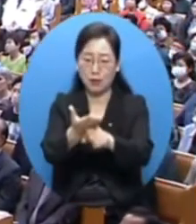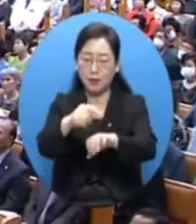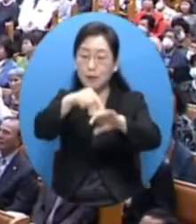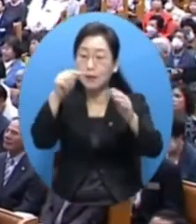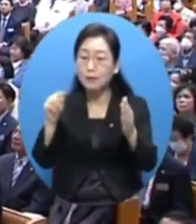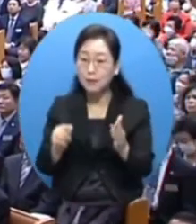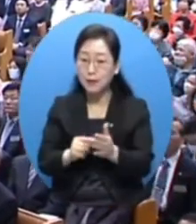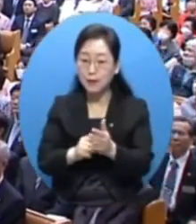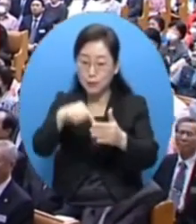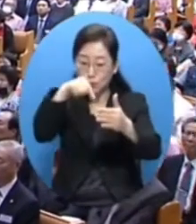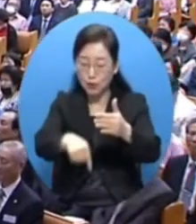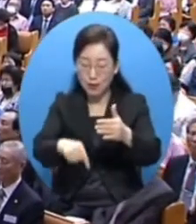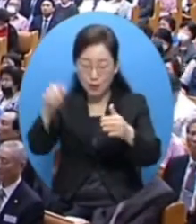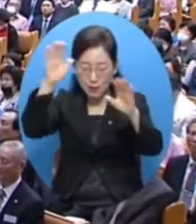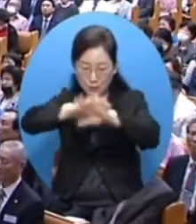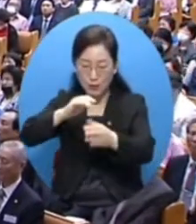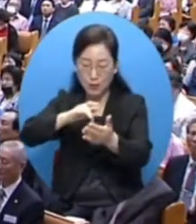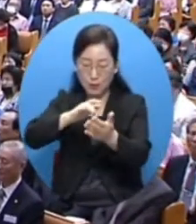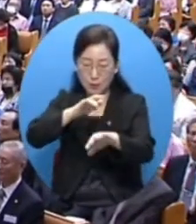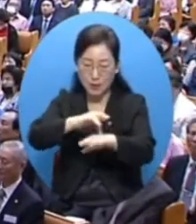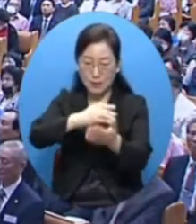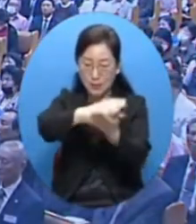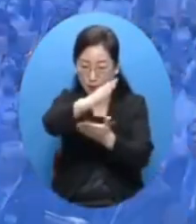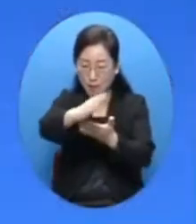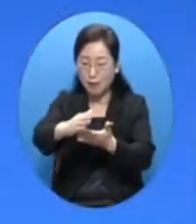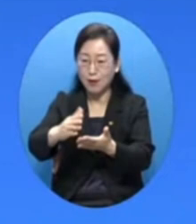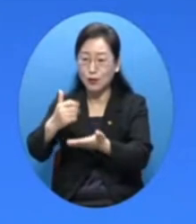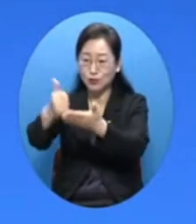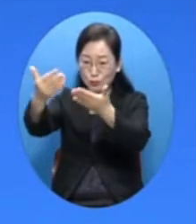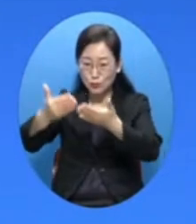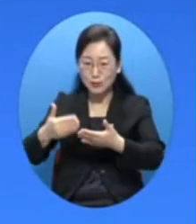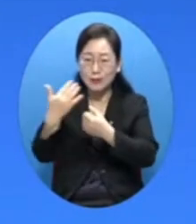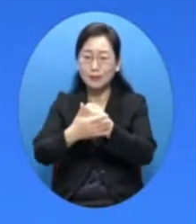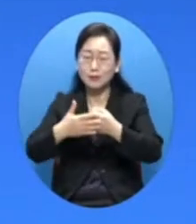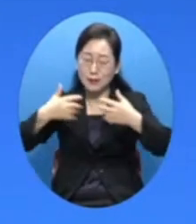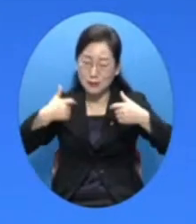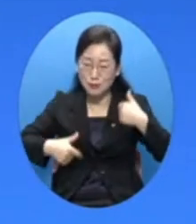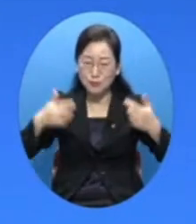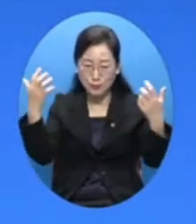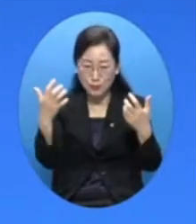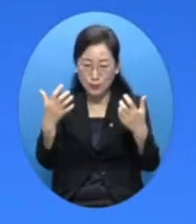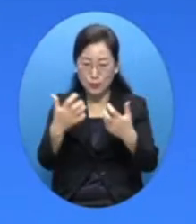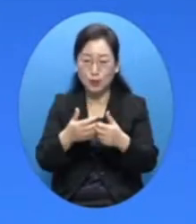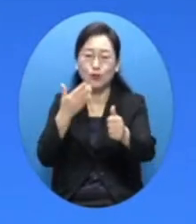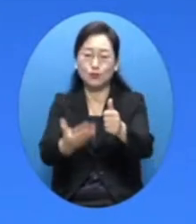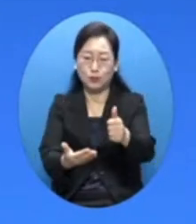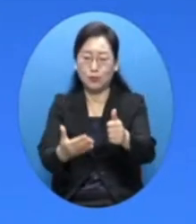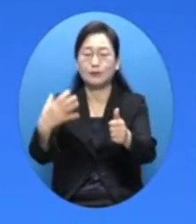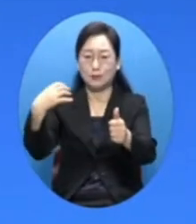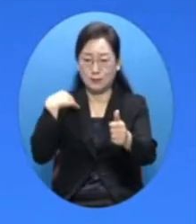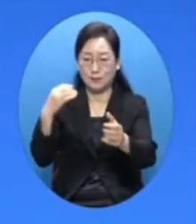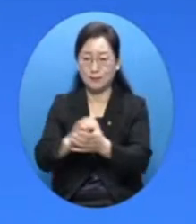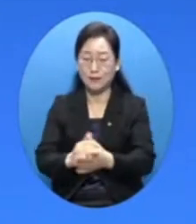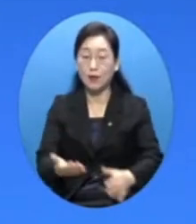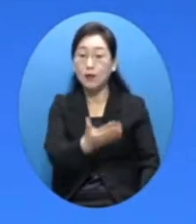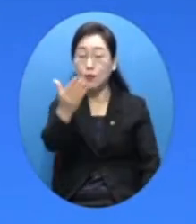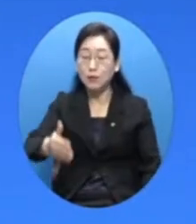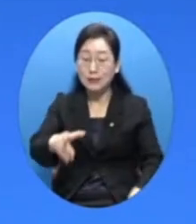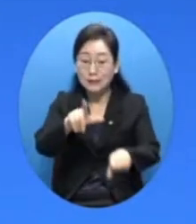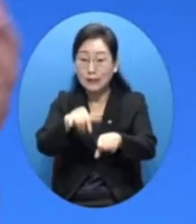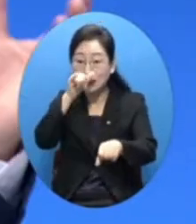있는 흑암의 권세를 물리치고 주님의 은혜와 기쁨이 넘쳐나게 해야 할 사명이기 때문인 것입니다. 여러분, 때를